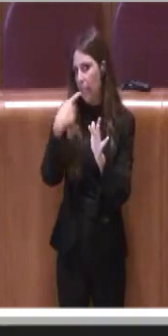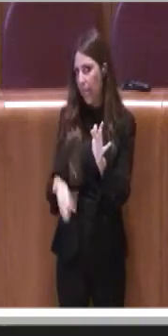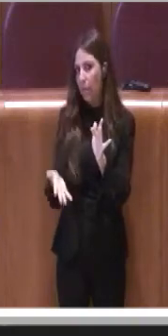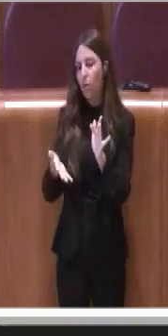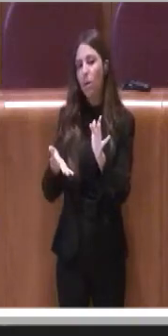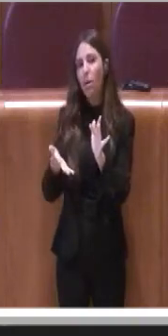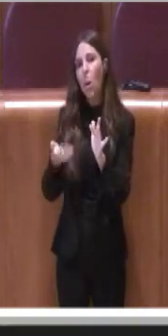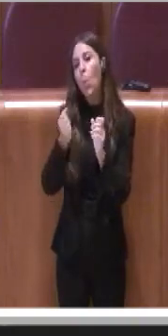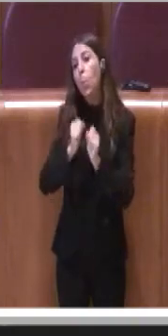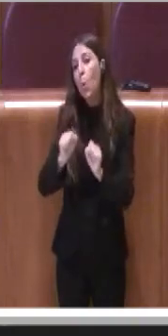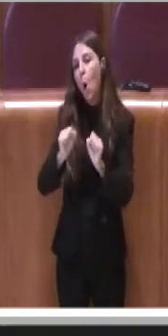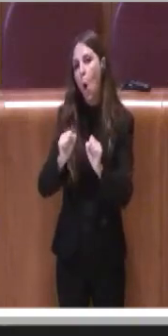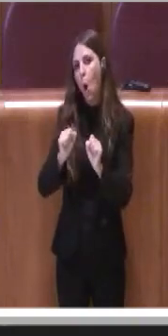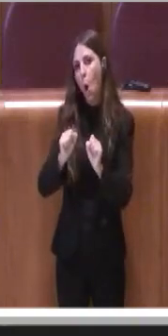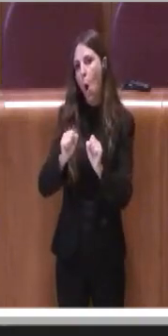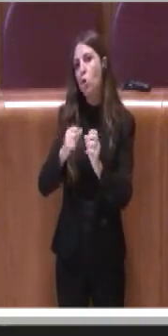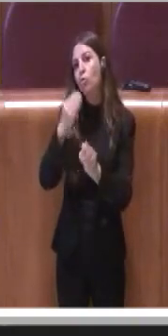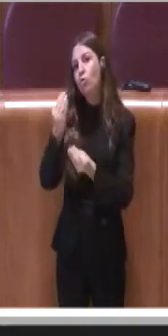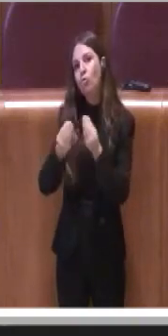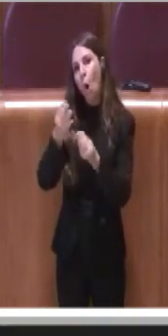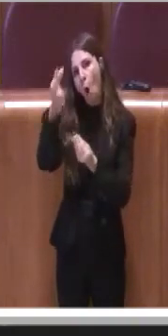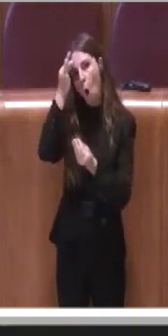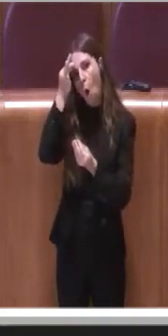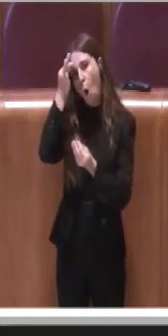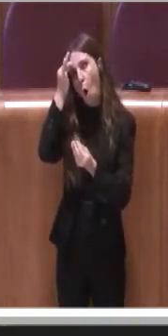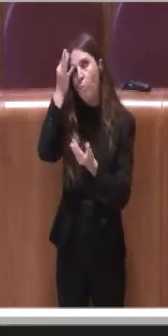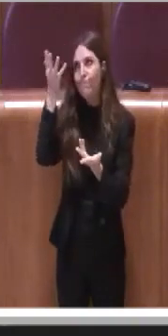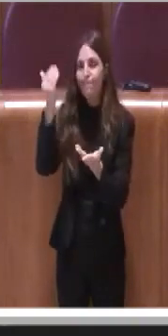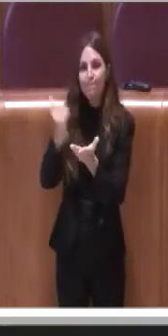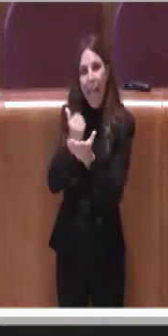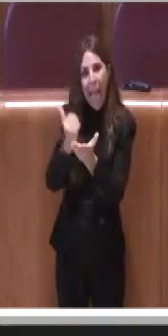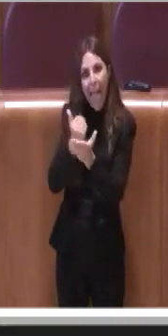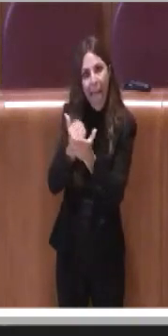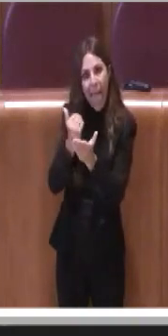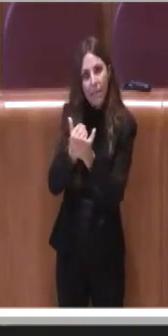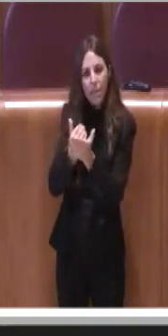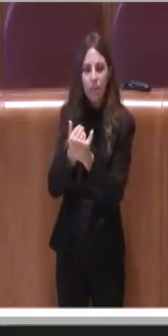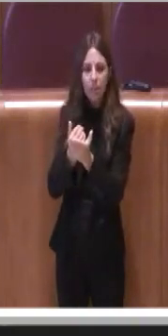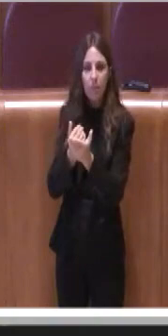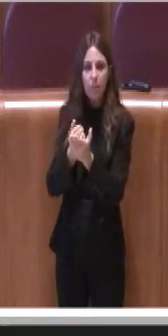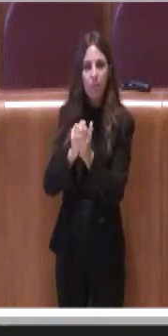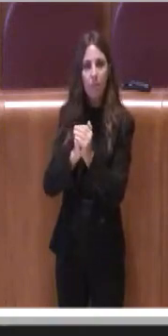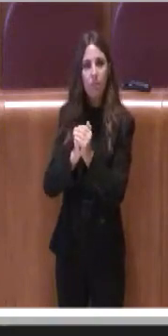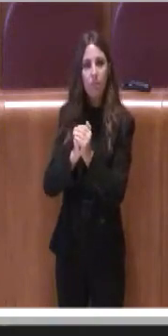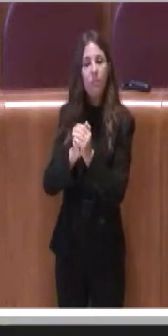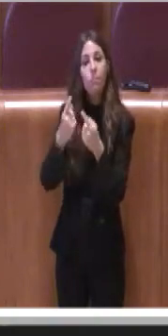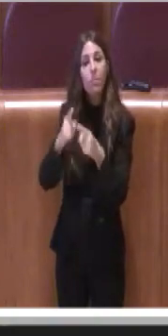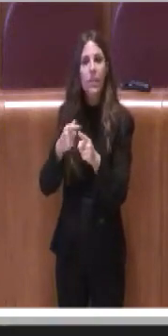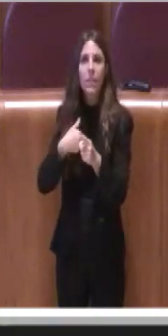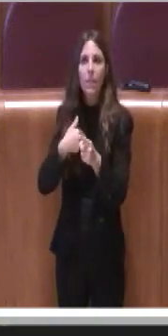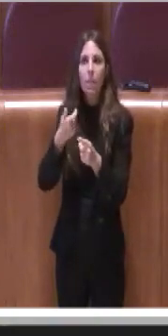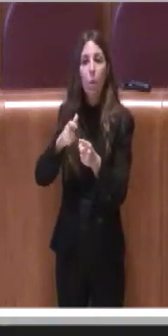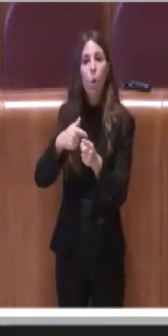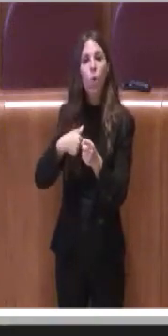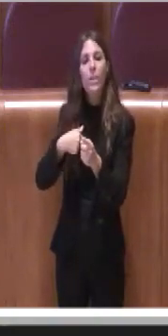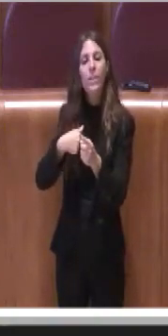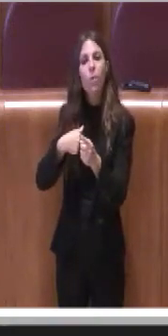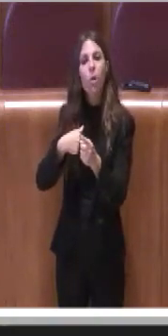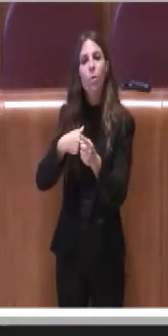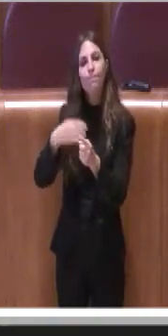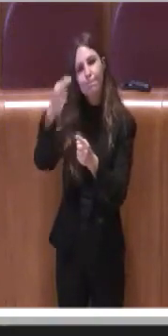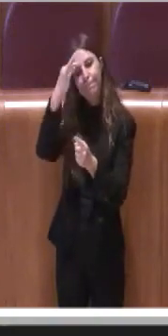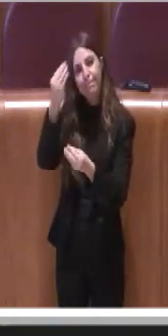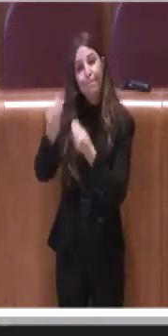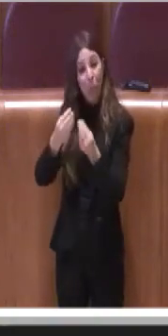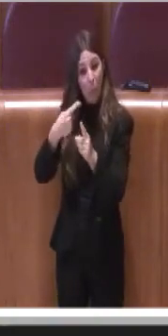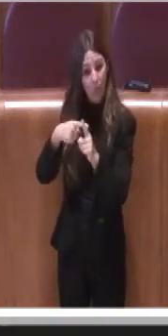insomma, evitare di cadere in questa spirale che non è di certo una spirale virtuosa e